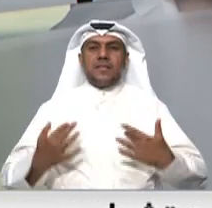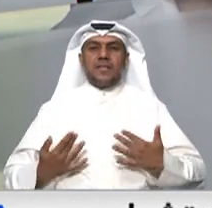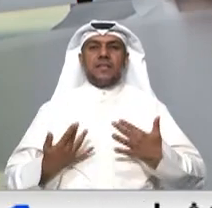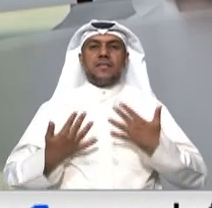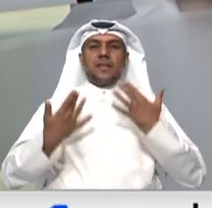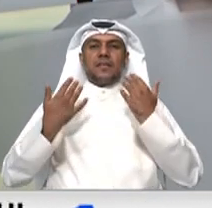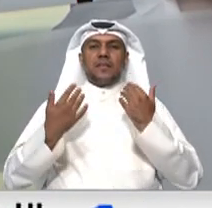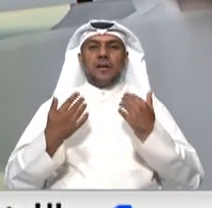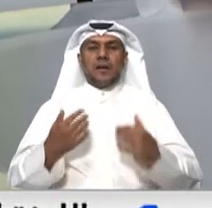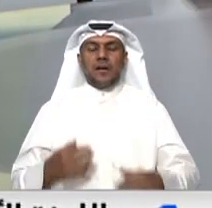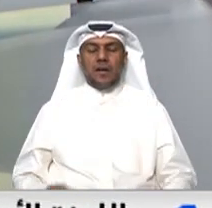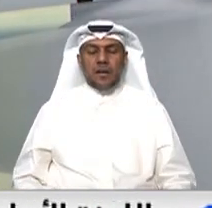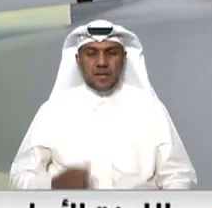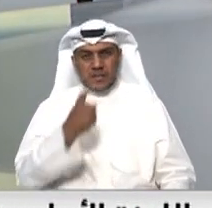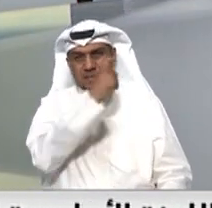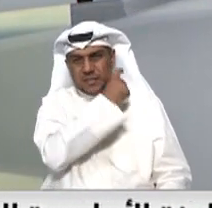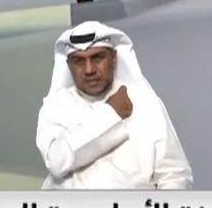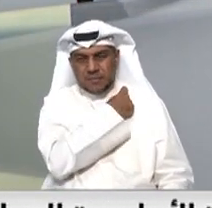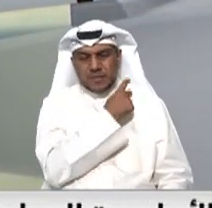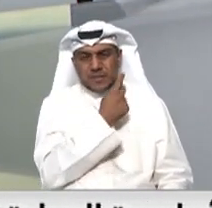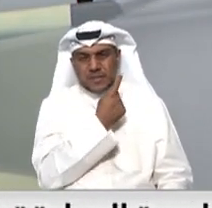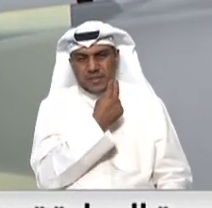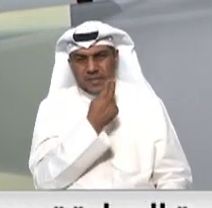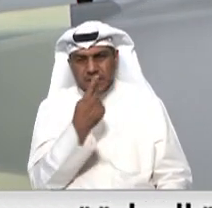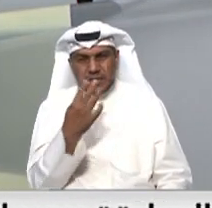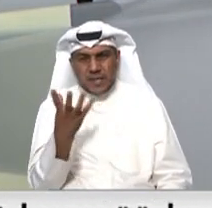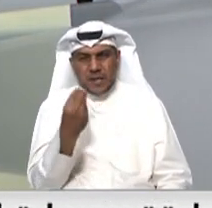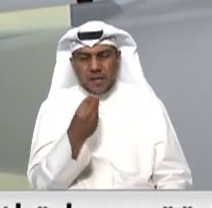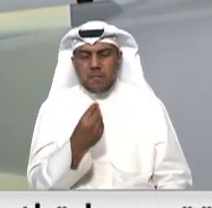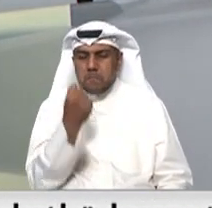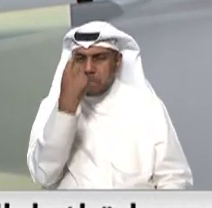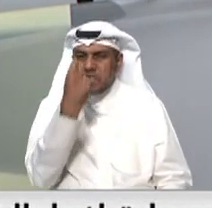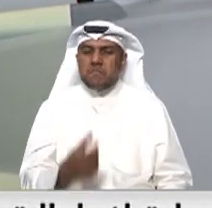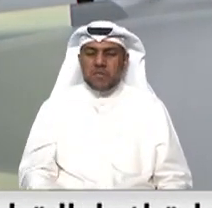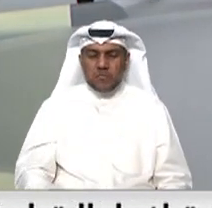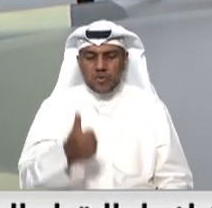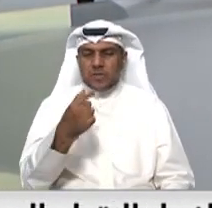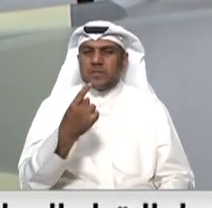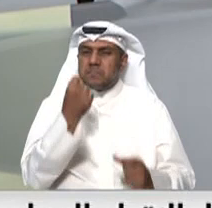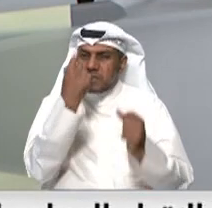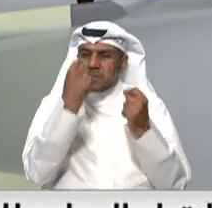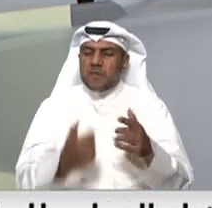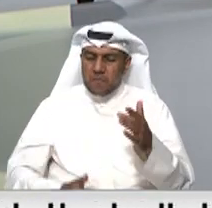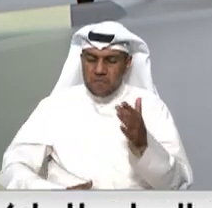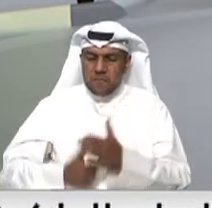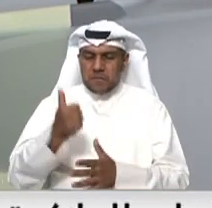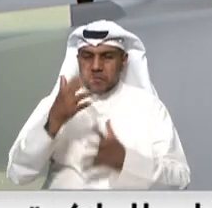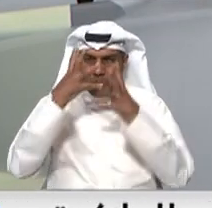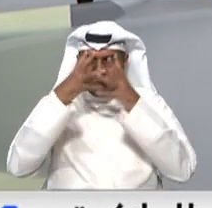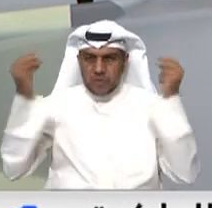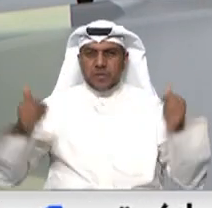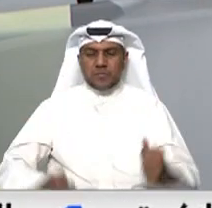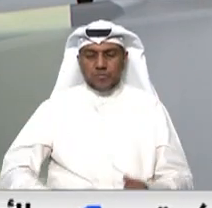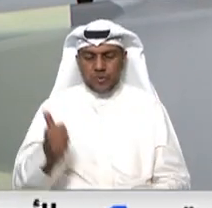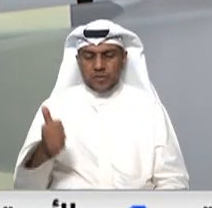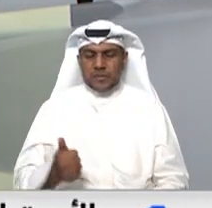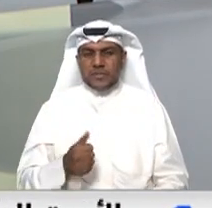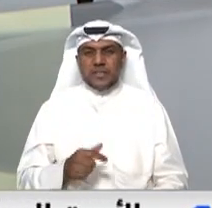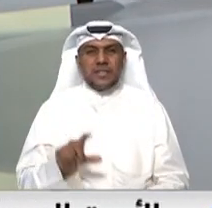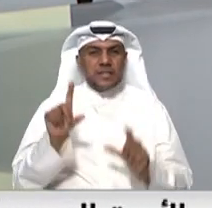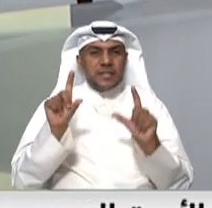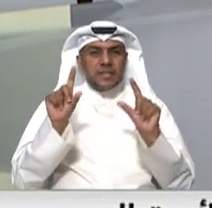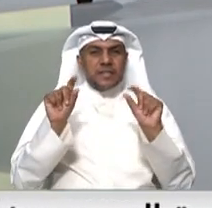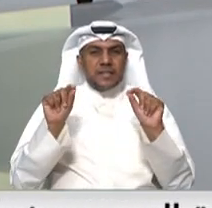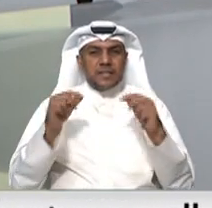تلقي العلاج الكيماوي ونسبه الشفاء تصل الى مئه بالمئه واكثر انواع السرطان